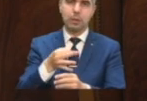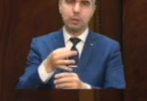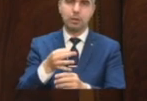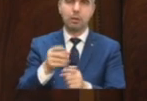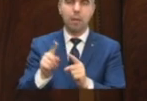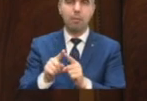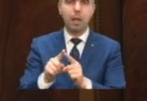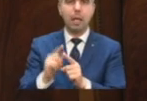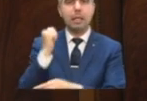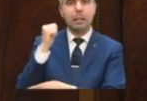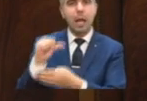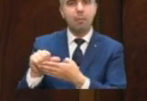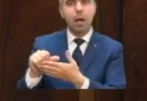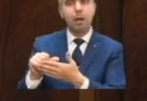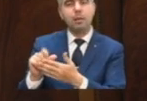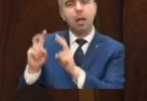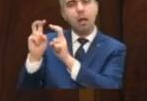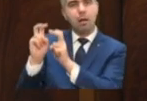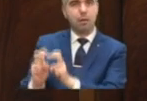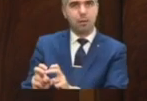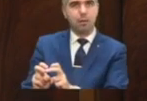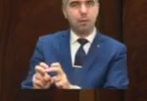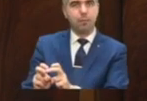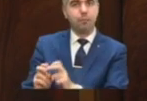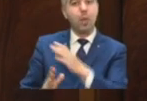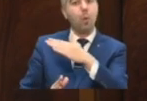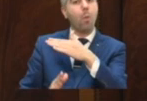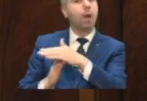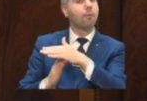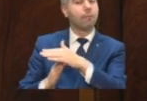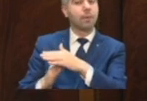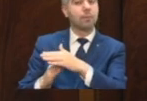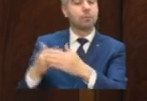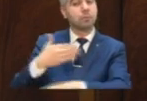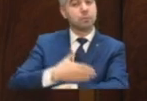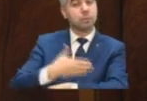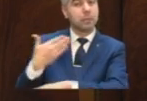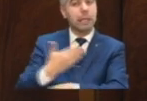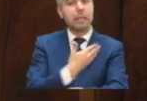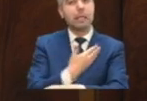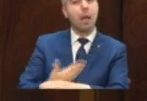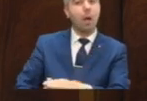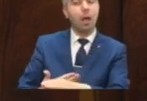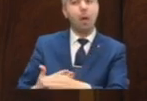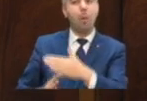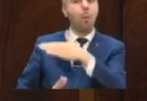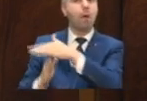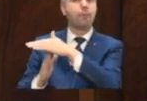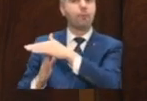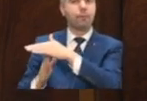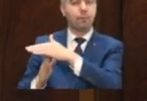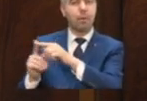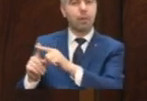لك هاد لا تاكس، غادي توقف جميع الصادرات ديالنا. ولهذا وجهنا هاد الطاقه المتجدده لهاد